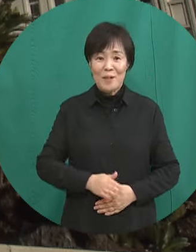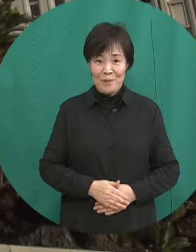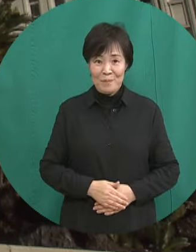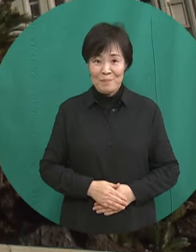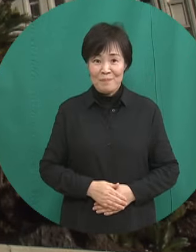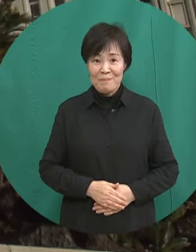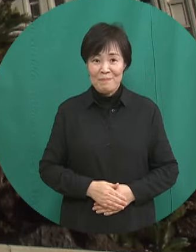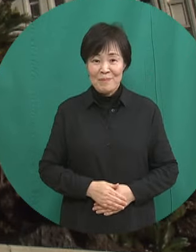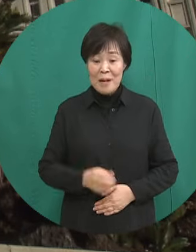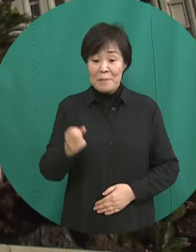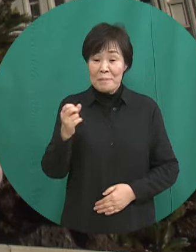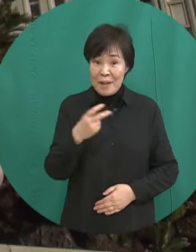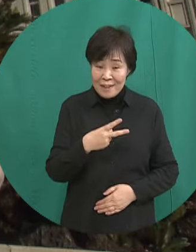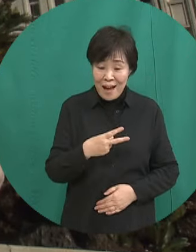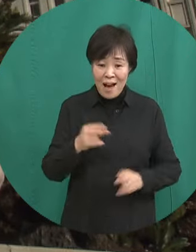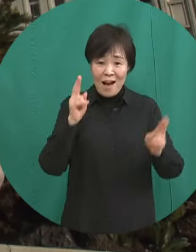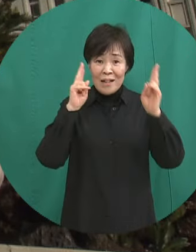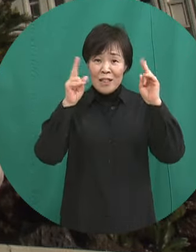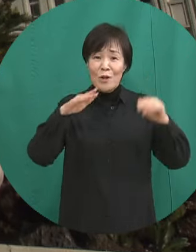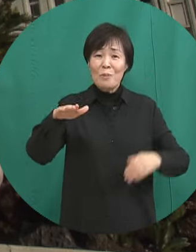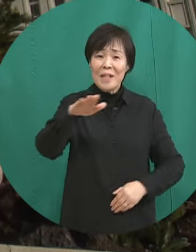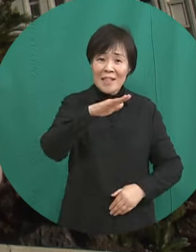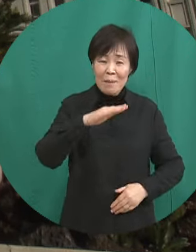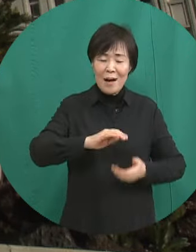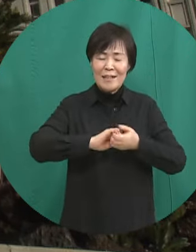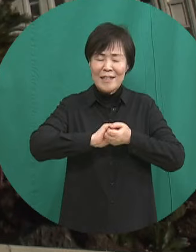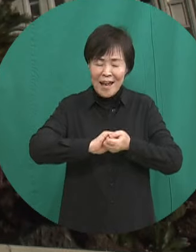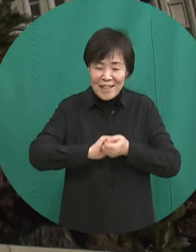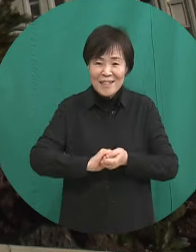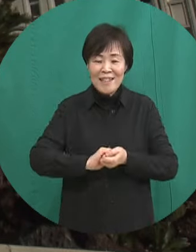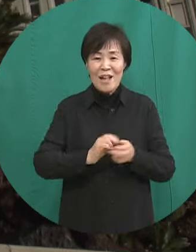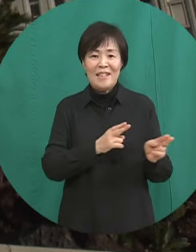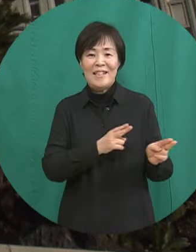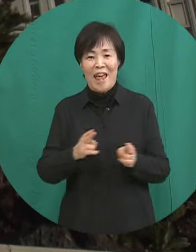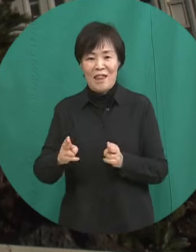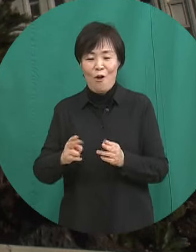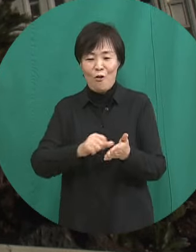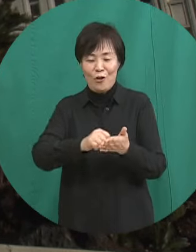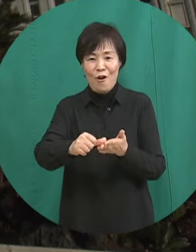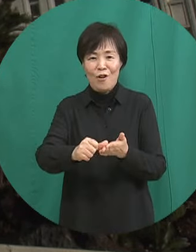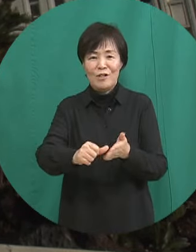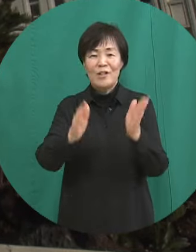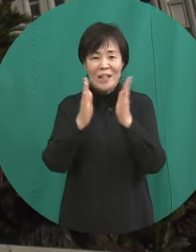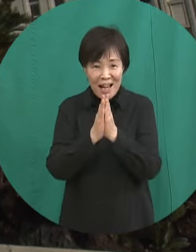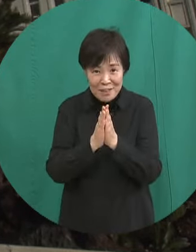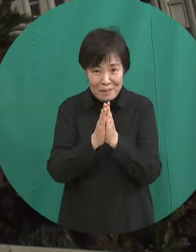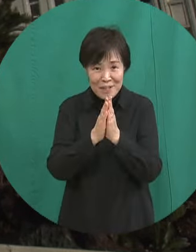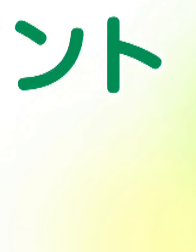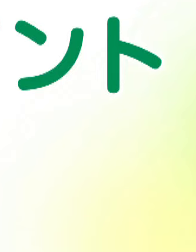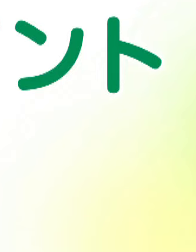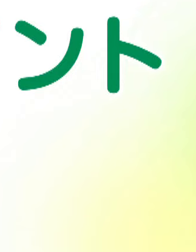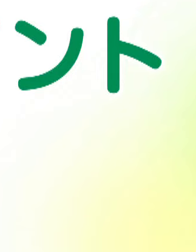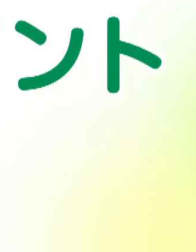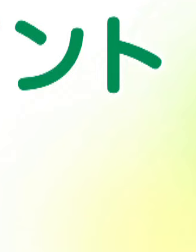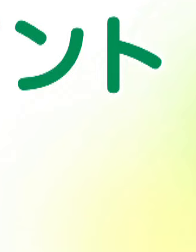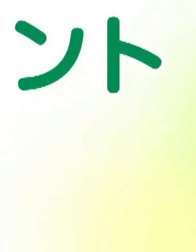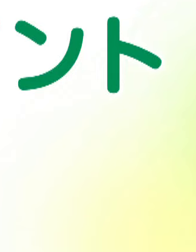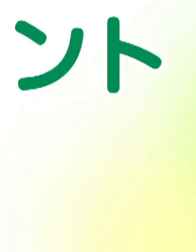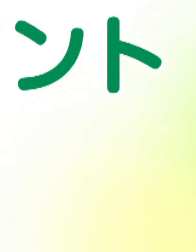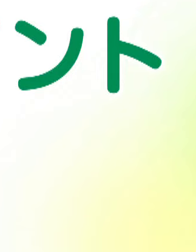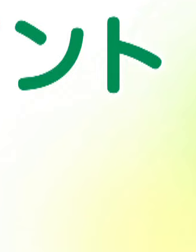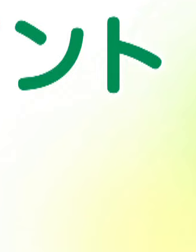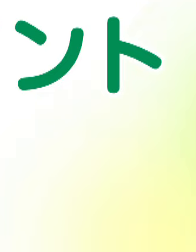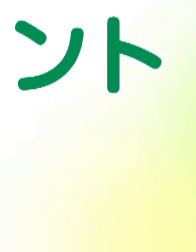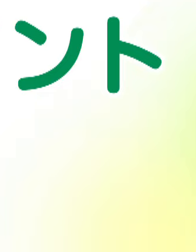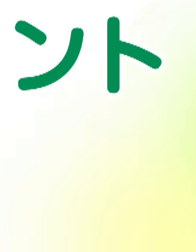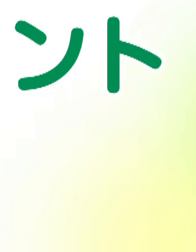ます。また企業の皆様、ぜひこの制度へのご登録お願いいたします。 今週の